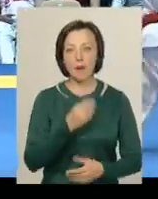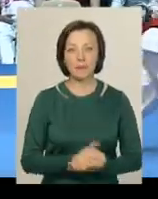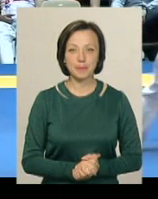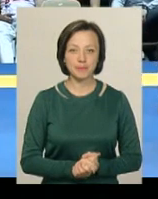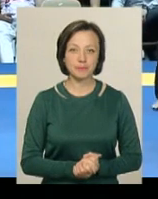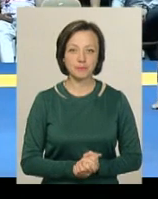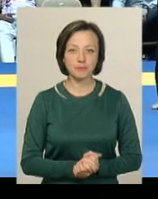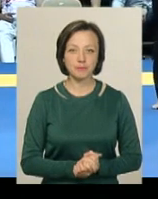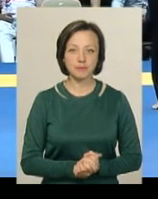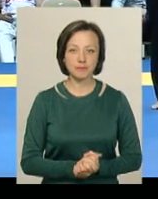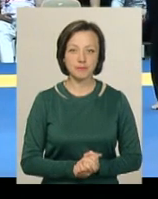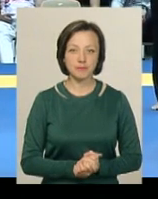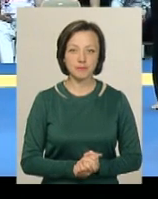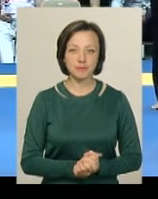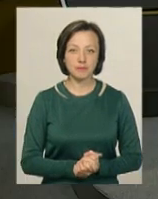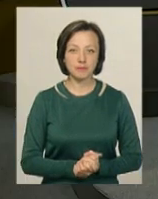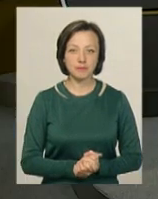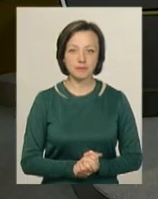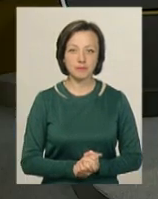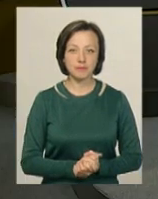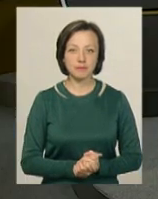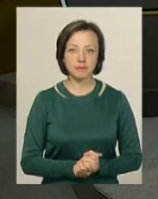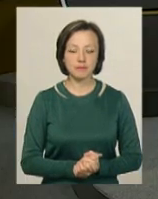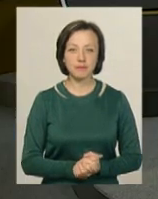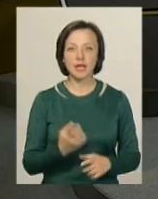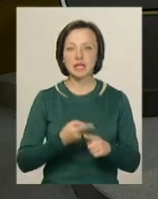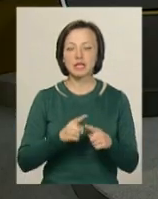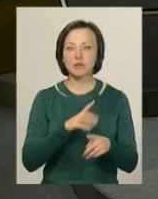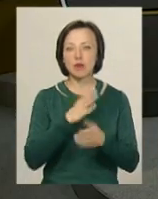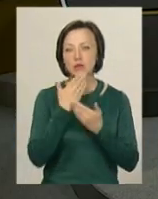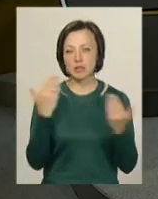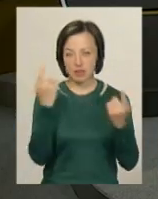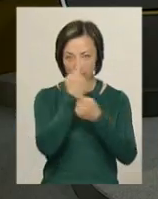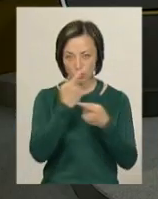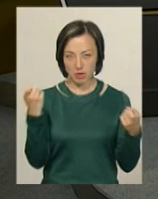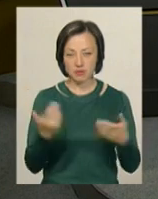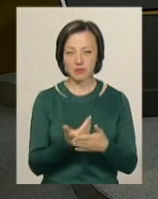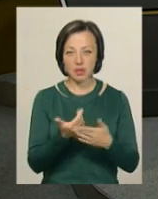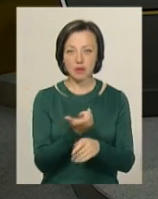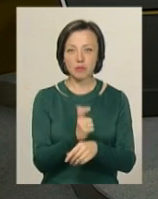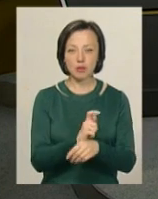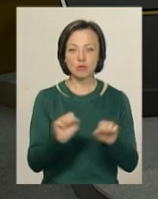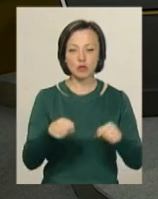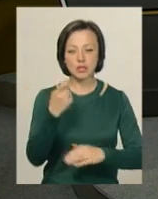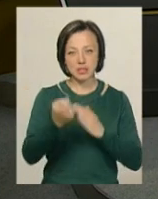Віктор Кривий, новини Поділля-Центр. Це була остання інформація випуску. Більше ви